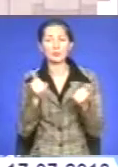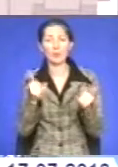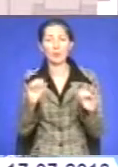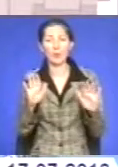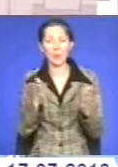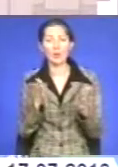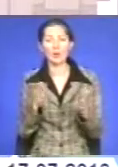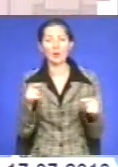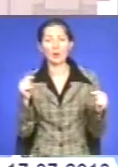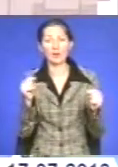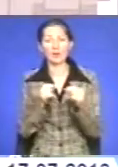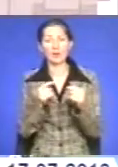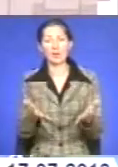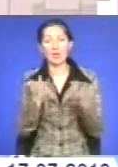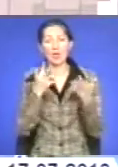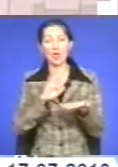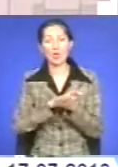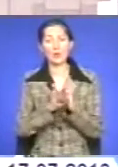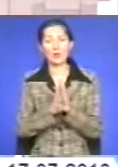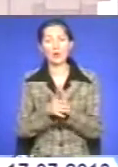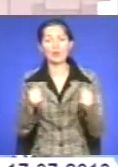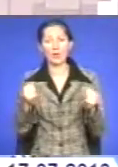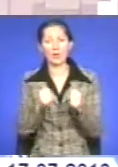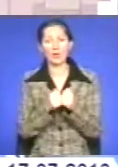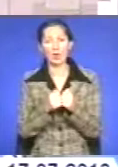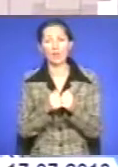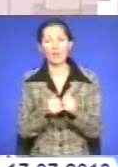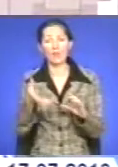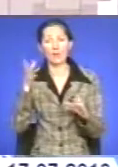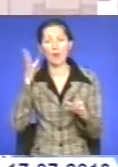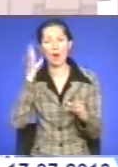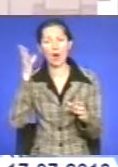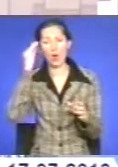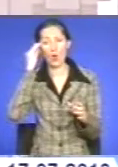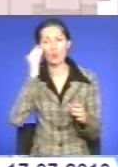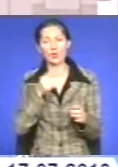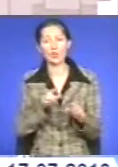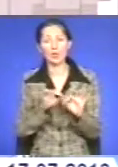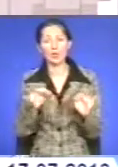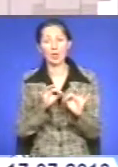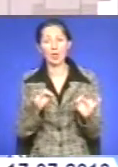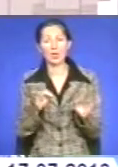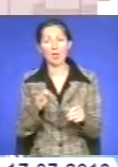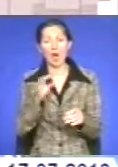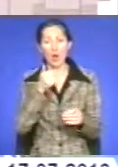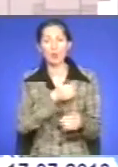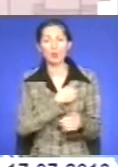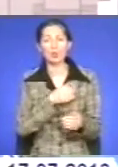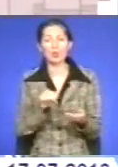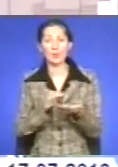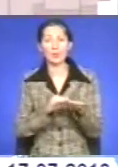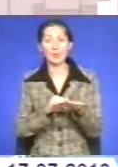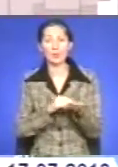момент встановлюються обставини дорожньо-транспортної пригоди. Враховуючи вище викладене, хотілося все ж таки ще раз наголосити